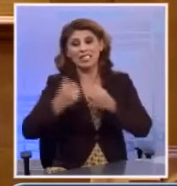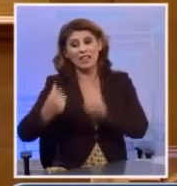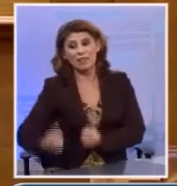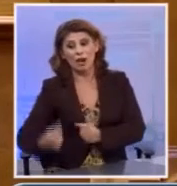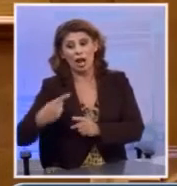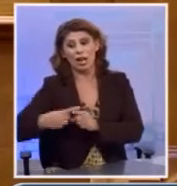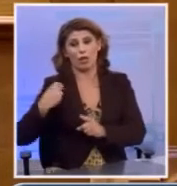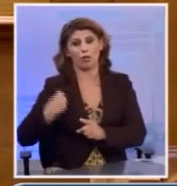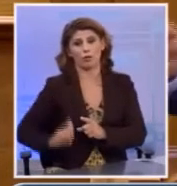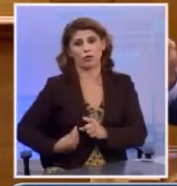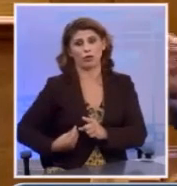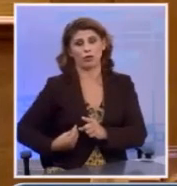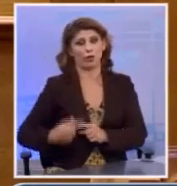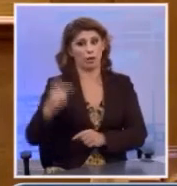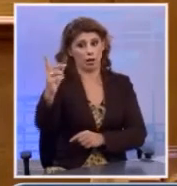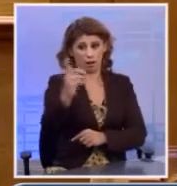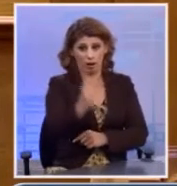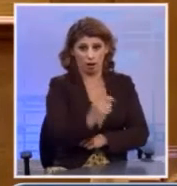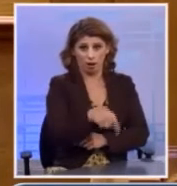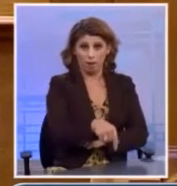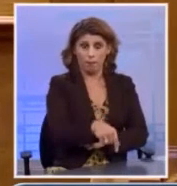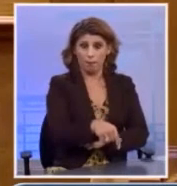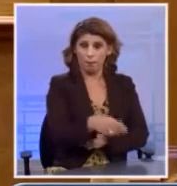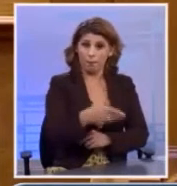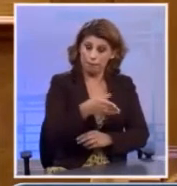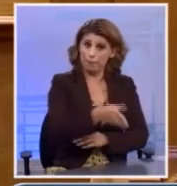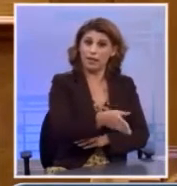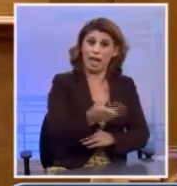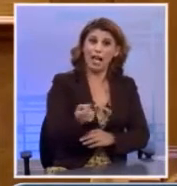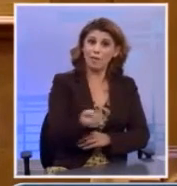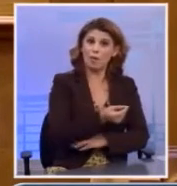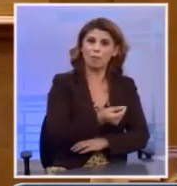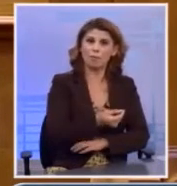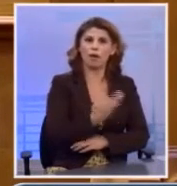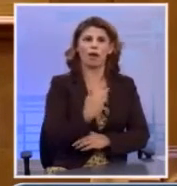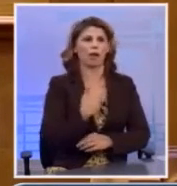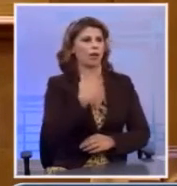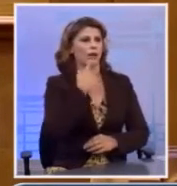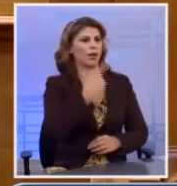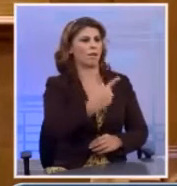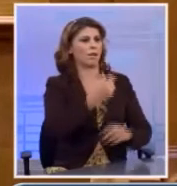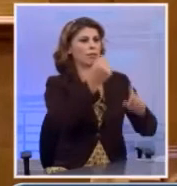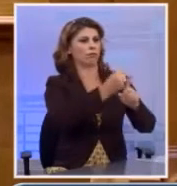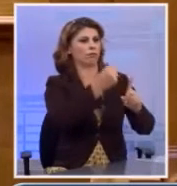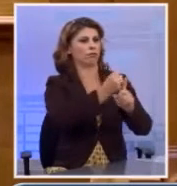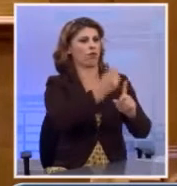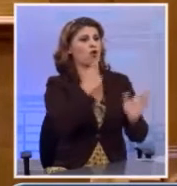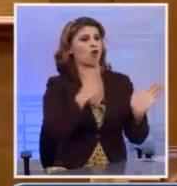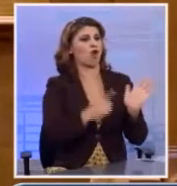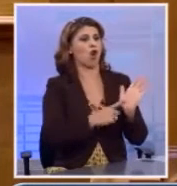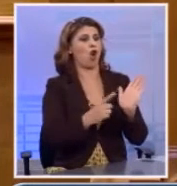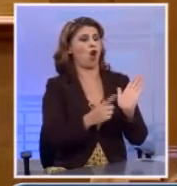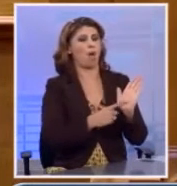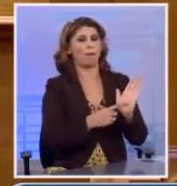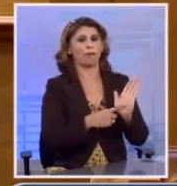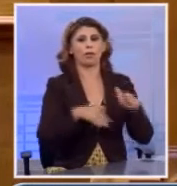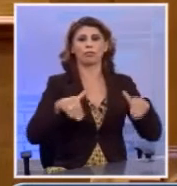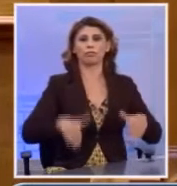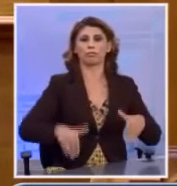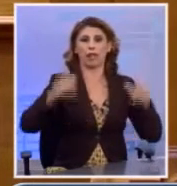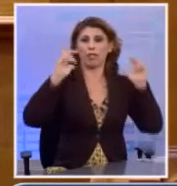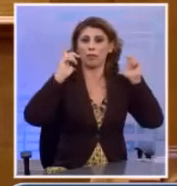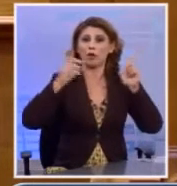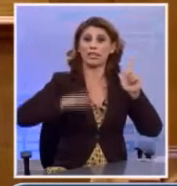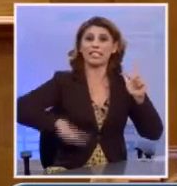δημοσίου, να εμφανίζεται εκεί υπερασπιστής της νομιμότητας και τιμητής της δημοκρατίας